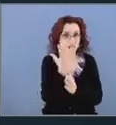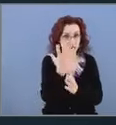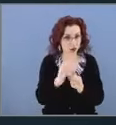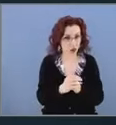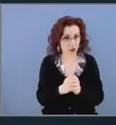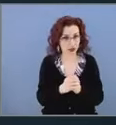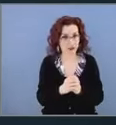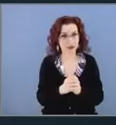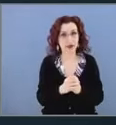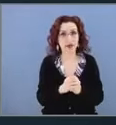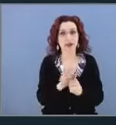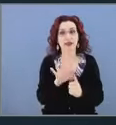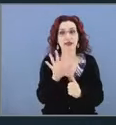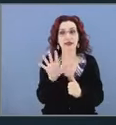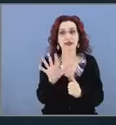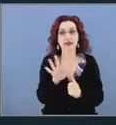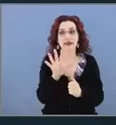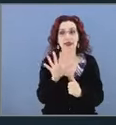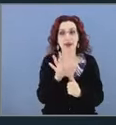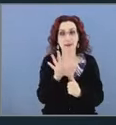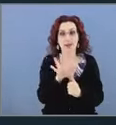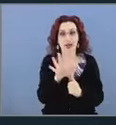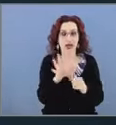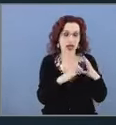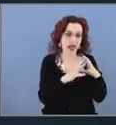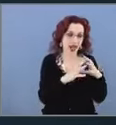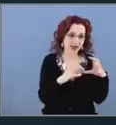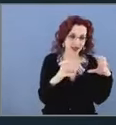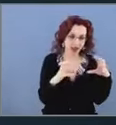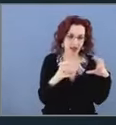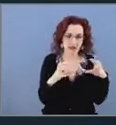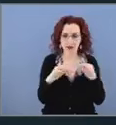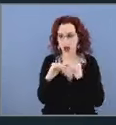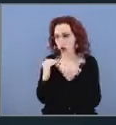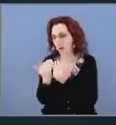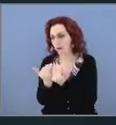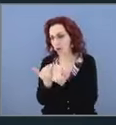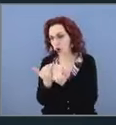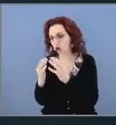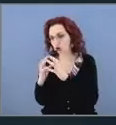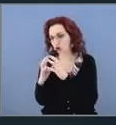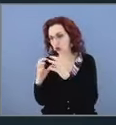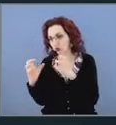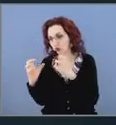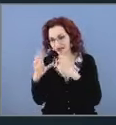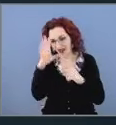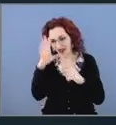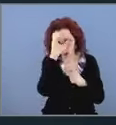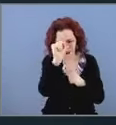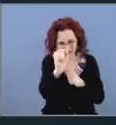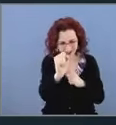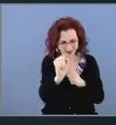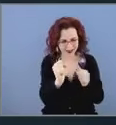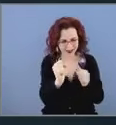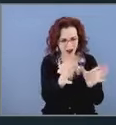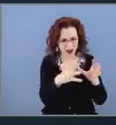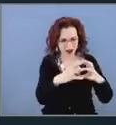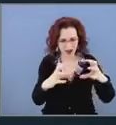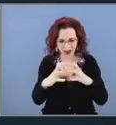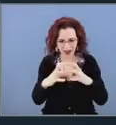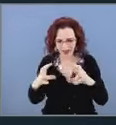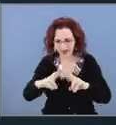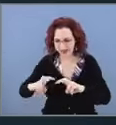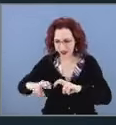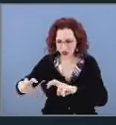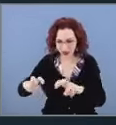relazione tra azienda, mondo industriale e università, enti di ricerca, sia una collaborazione